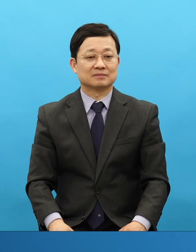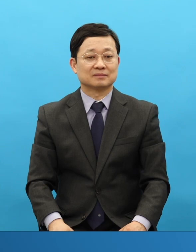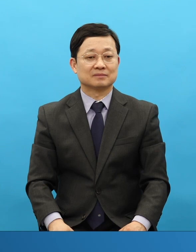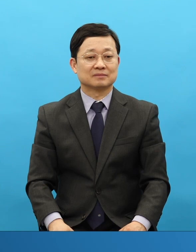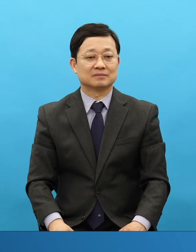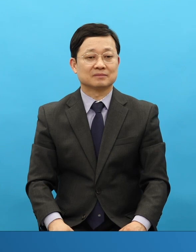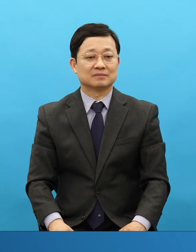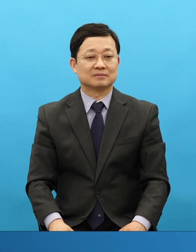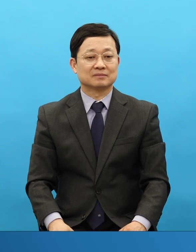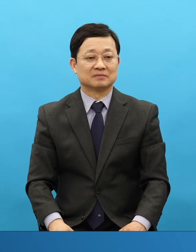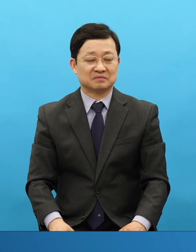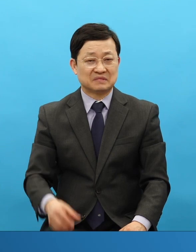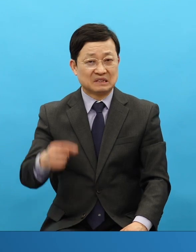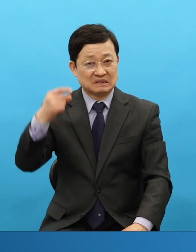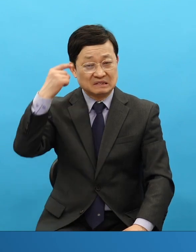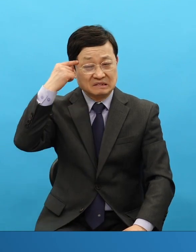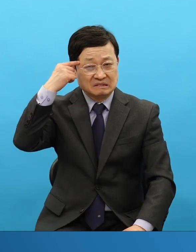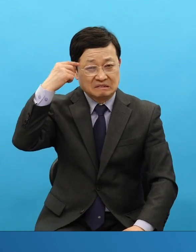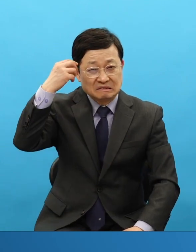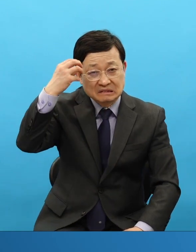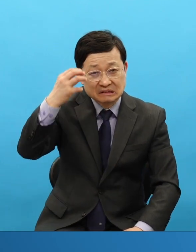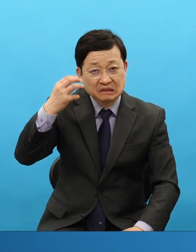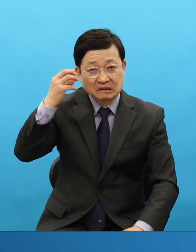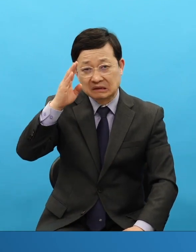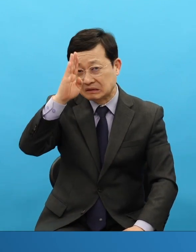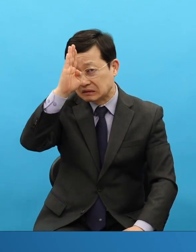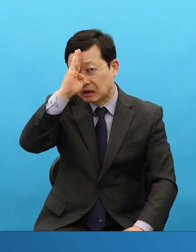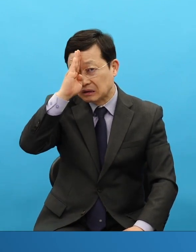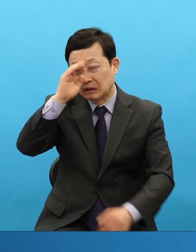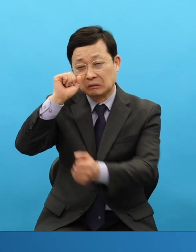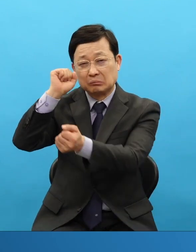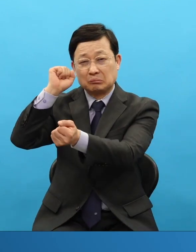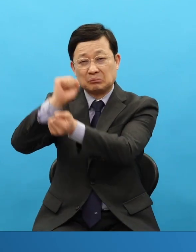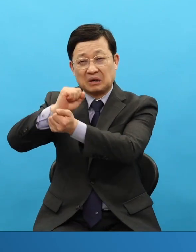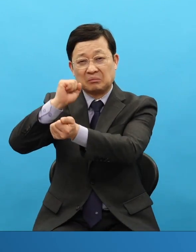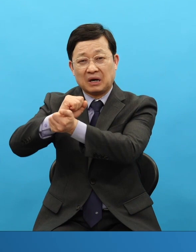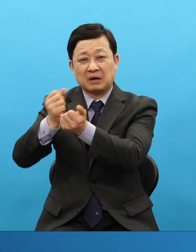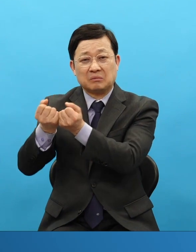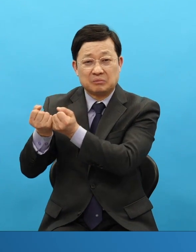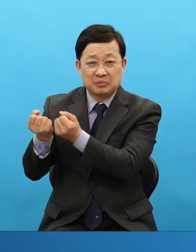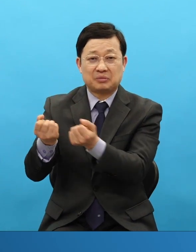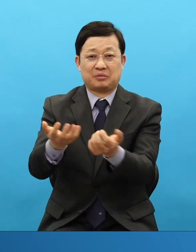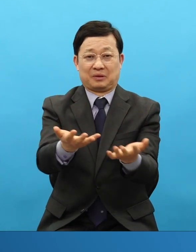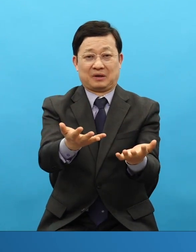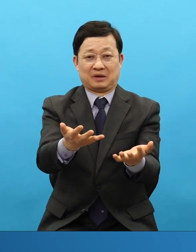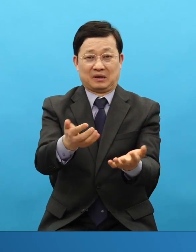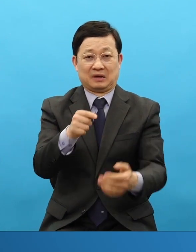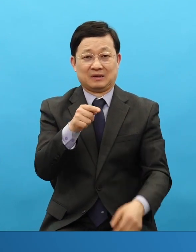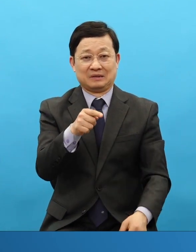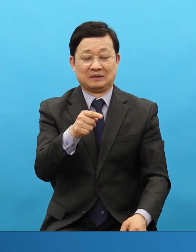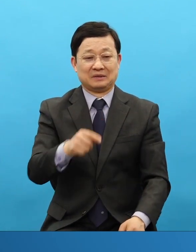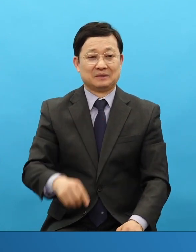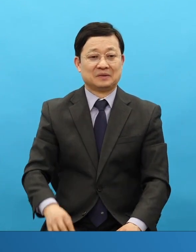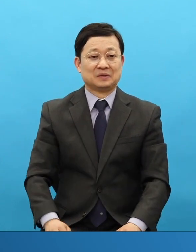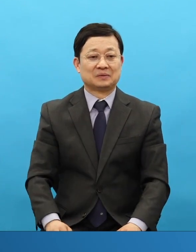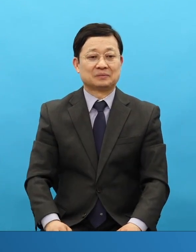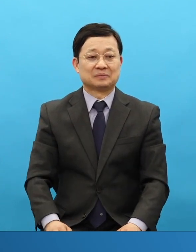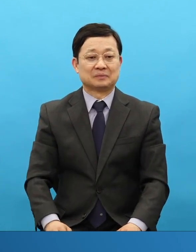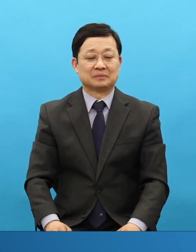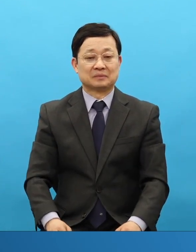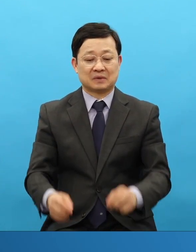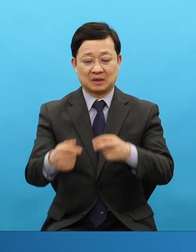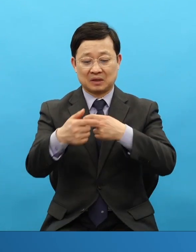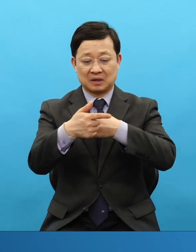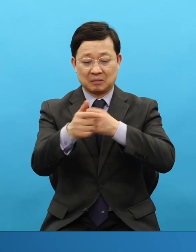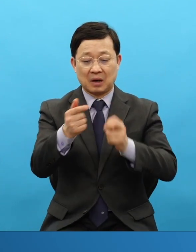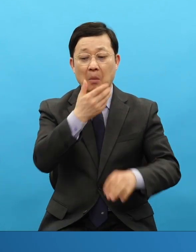아주 영적인 전염병이요. This is a spiritual disease that's very 그래서 예수님이 말씀하셨잖아요. spreads quickly, and Jesus